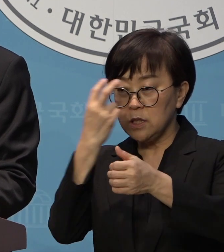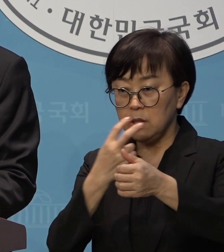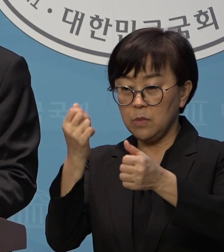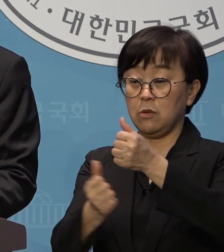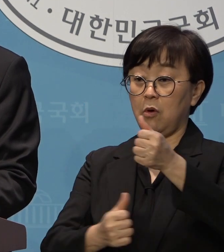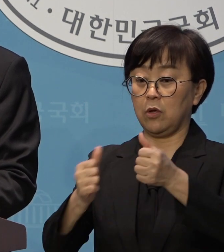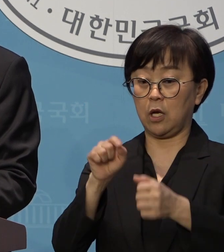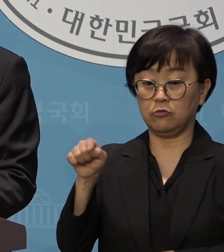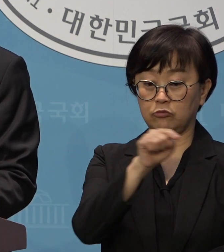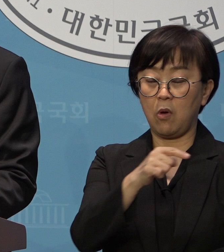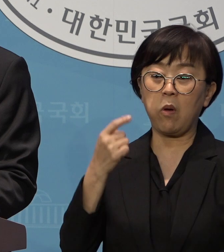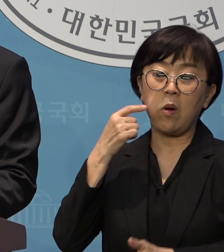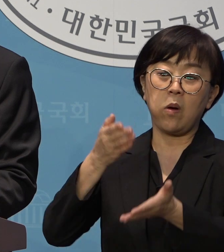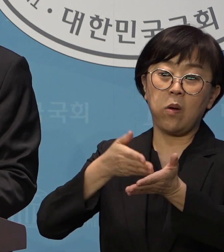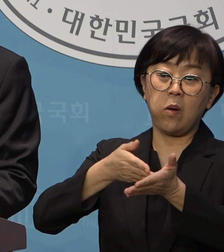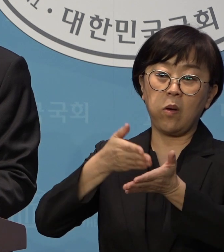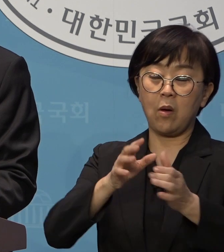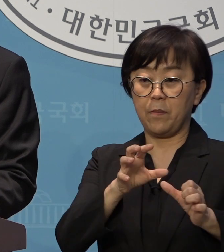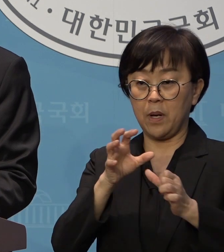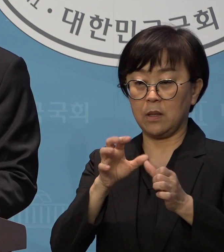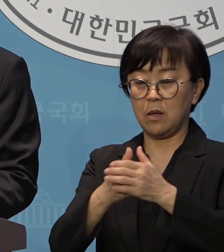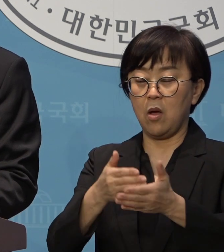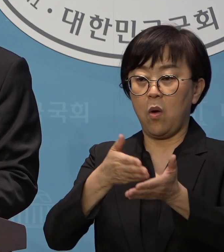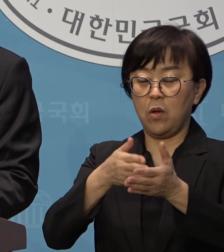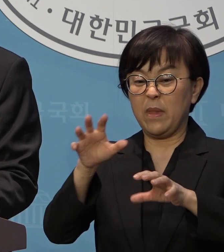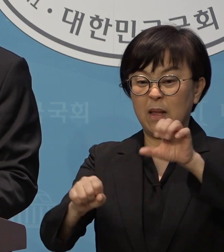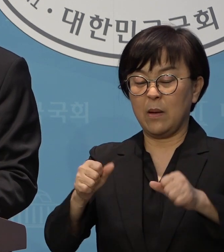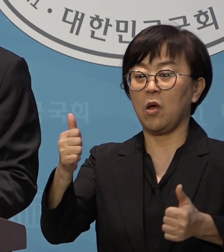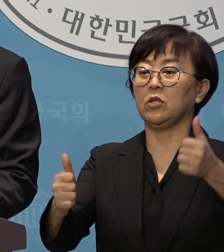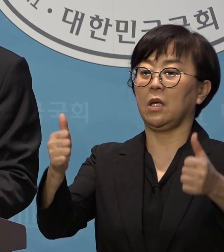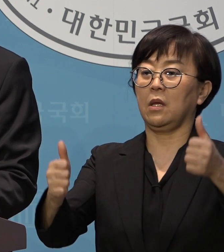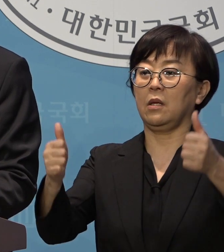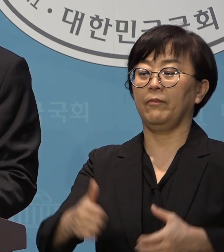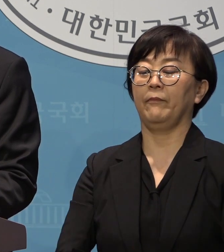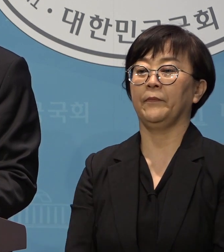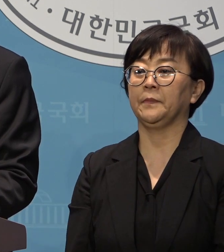방송통신심의위원회가 가짜뉴스를 빌미로 언론 탄압 경쟁을 벌이려 하고 있습니다.